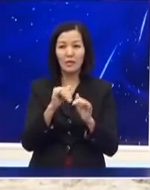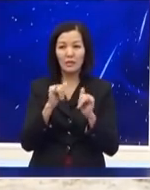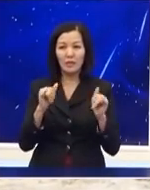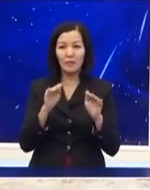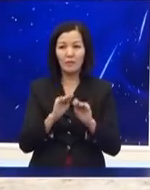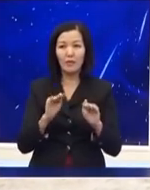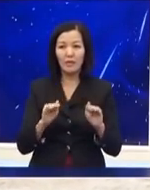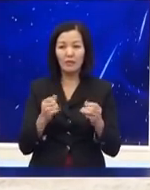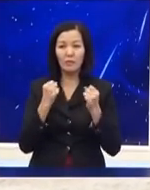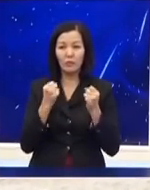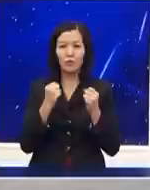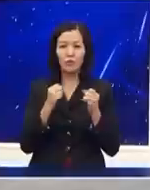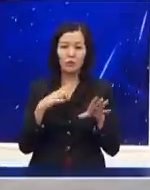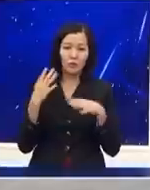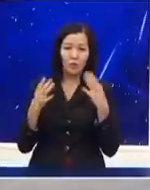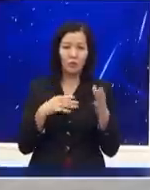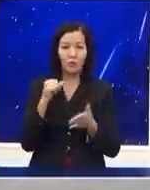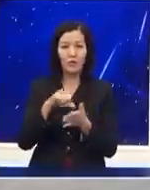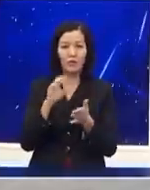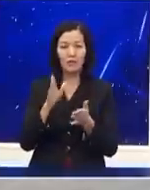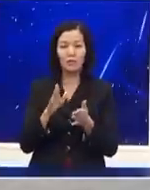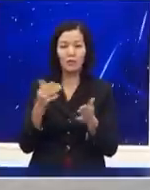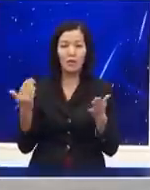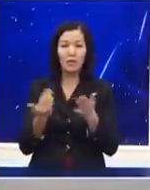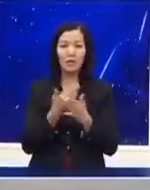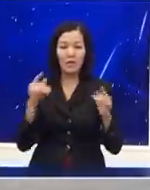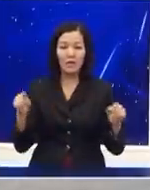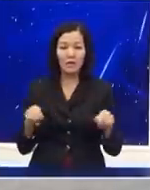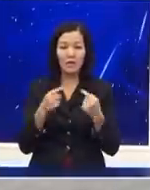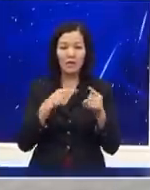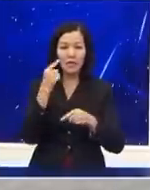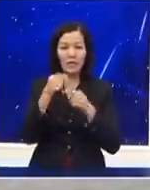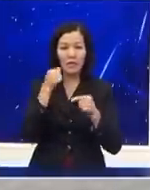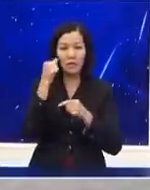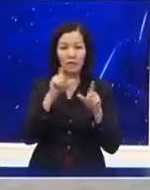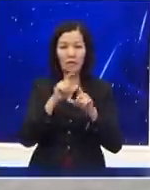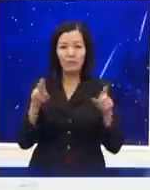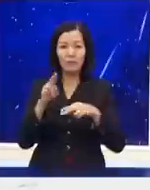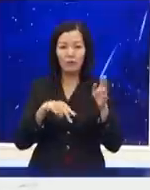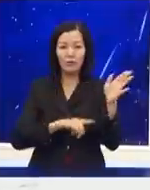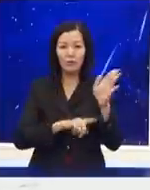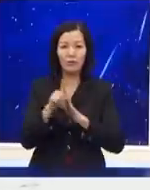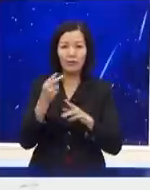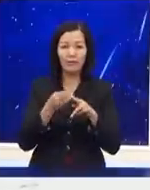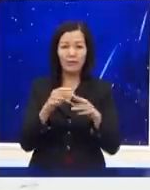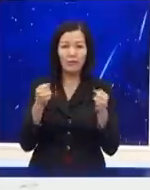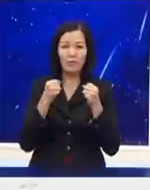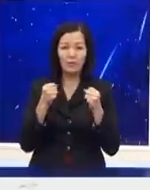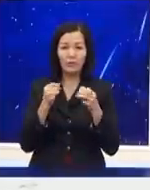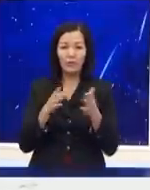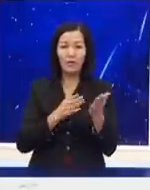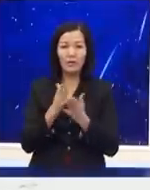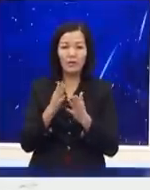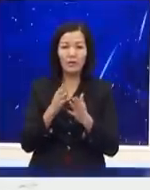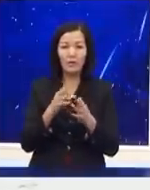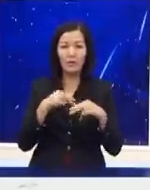балаларымды спорт школға беремін. Тіршілігі жанданған жаңа ауданда келер жылы да бірнеше нысан құрылысы басталады. Әсіресе денсаулық сақтау саласына